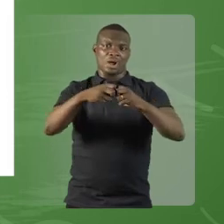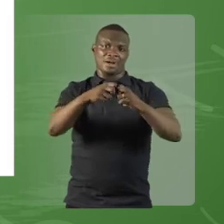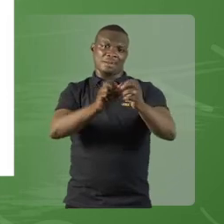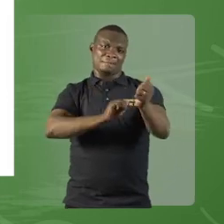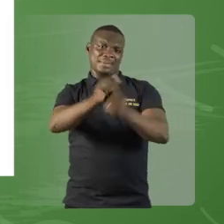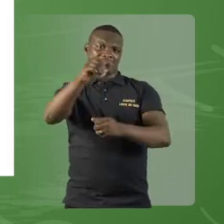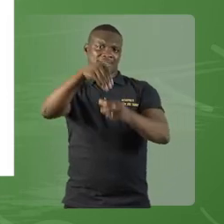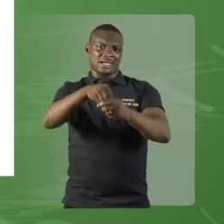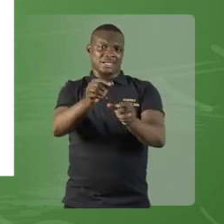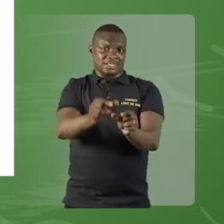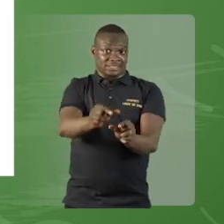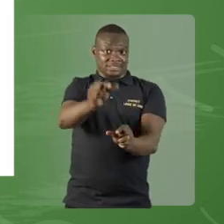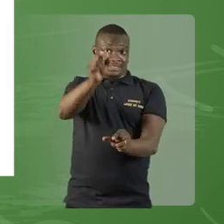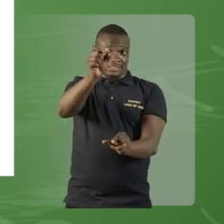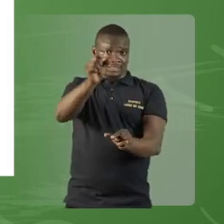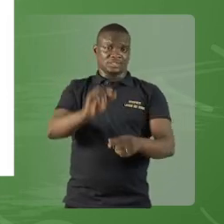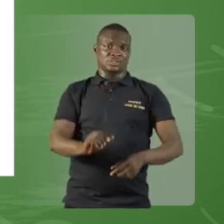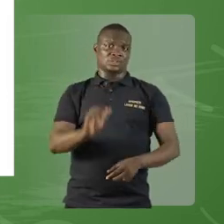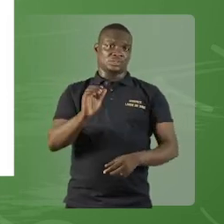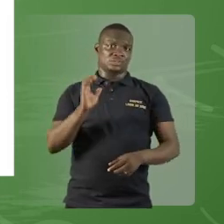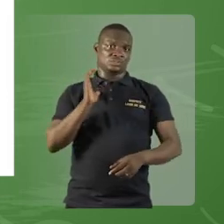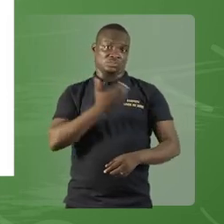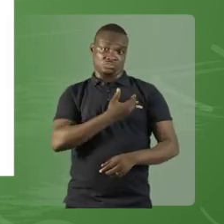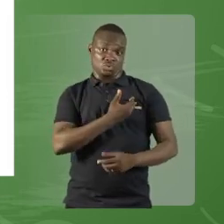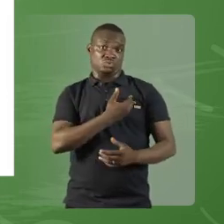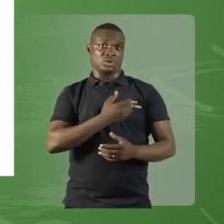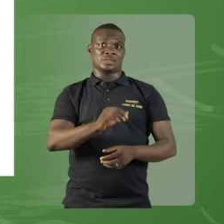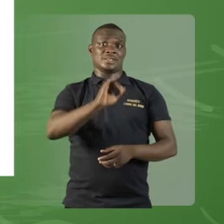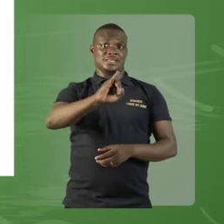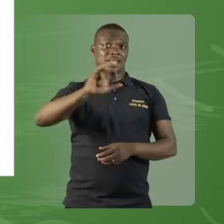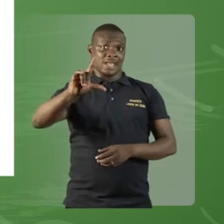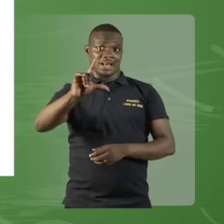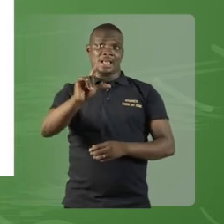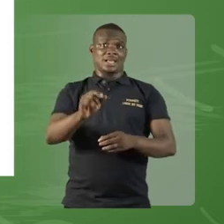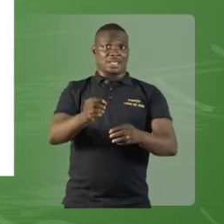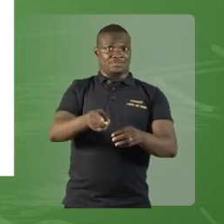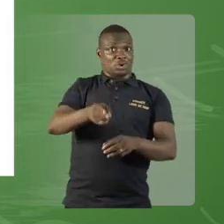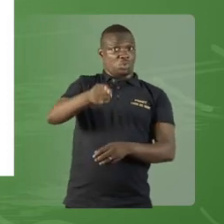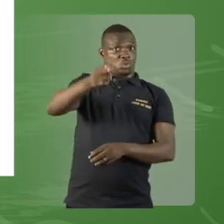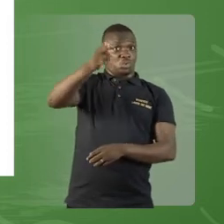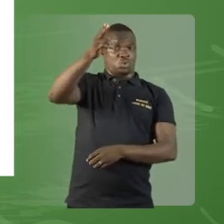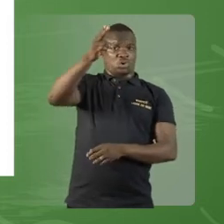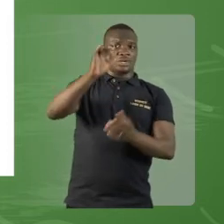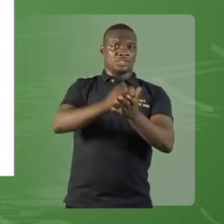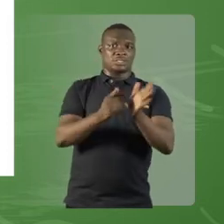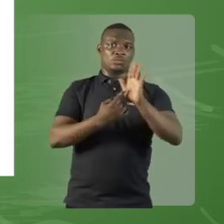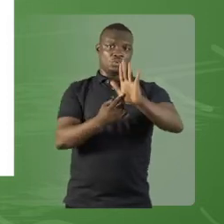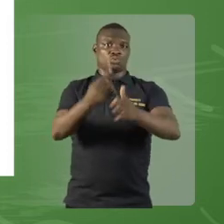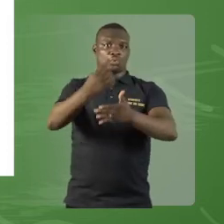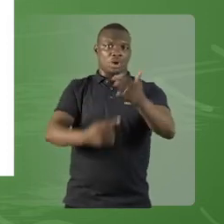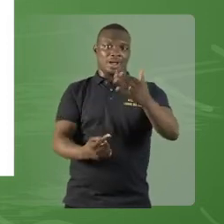tige. Donc IL est orienté vers le haut. Cela montre que les 4 doigts